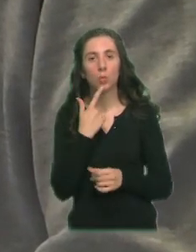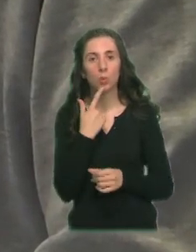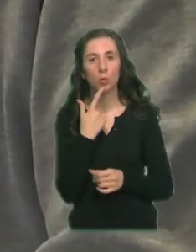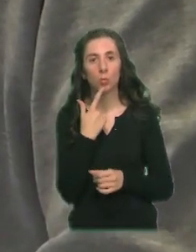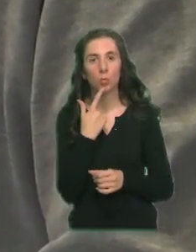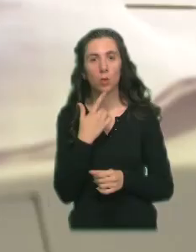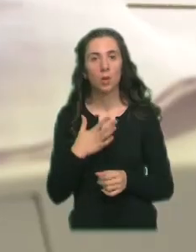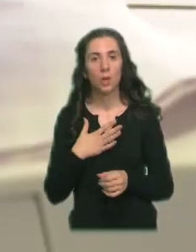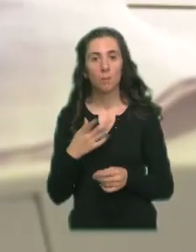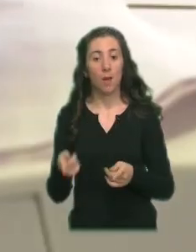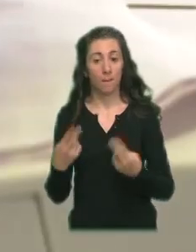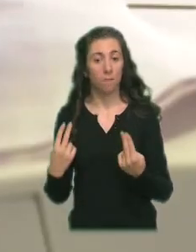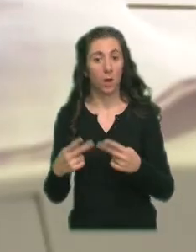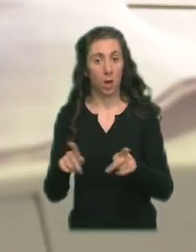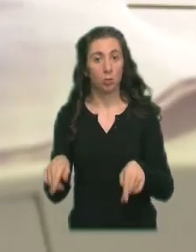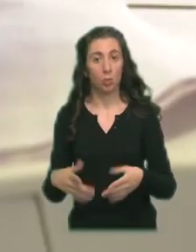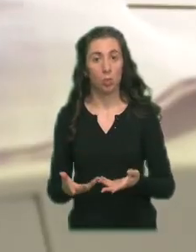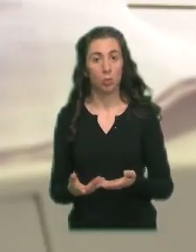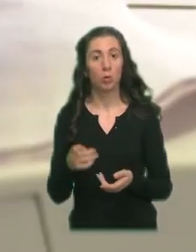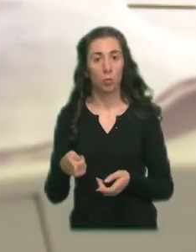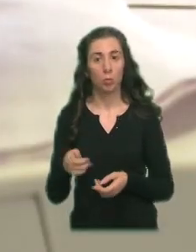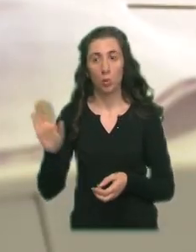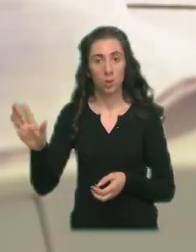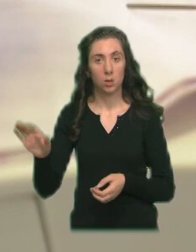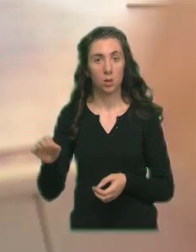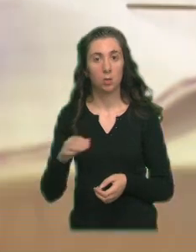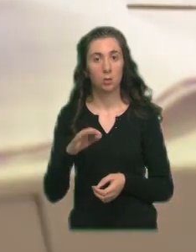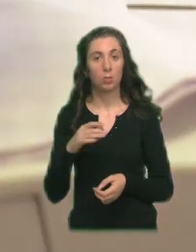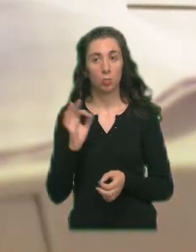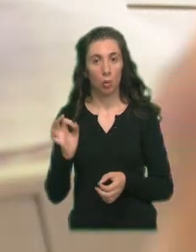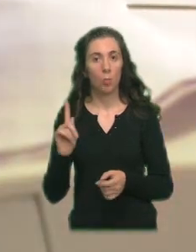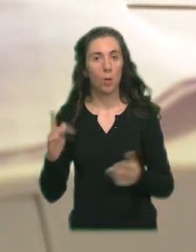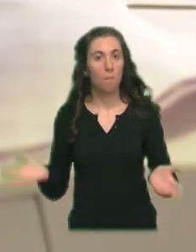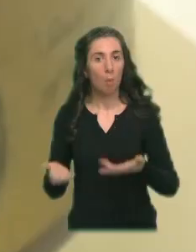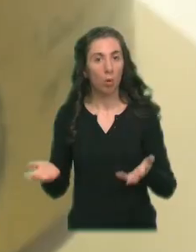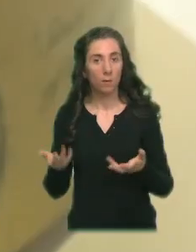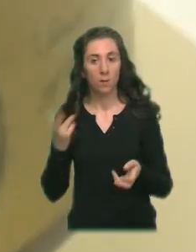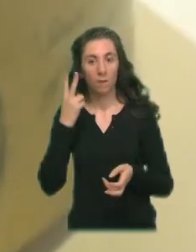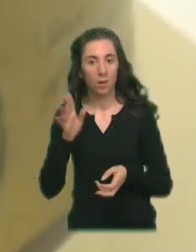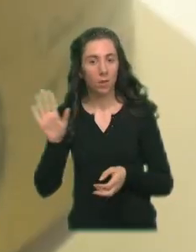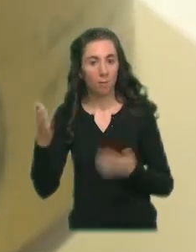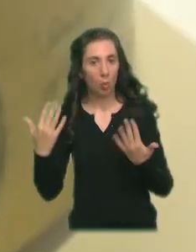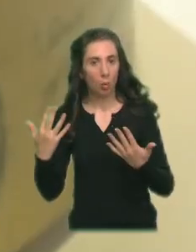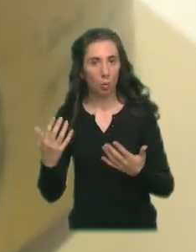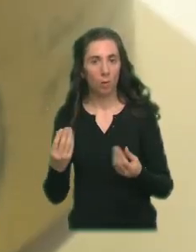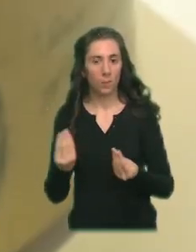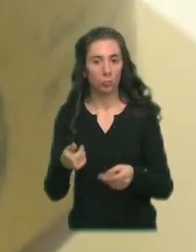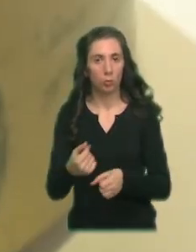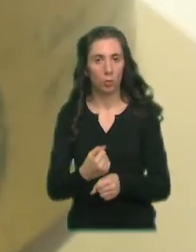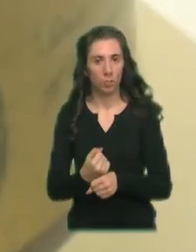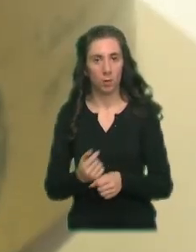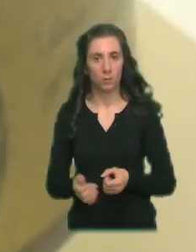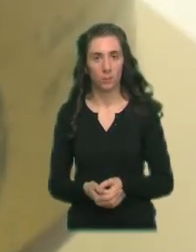zapravo ima određenu vrijednost, i onda je to za njih jako dobro i motivirajuće kad vide da ne je nešto njihovim rukama